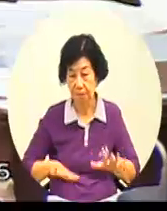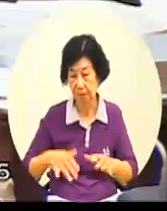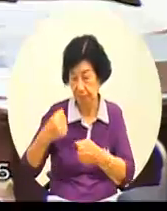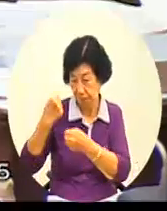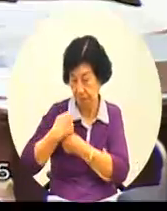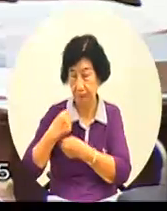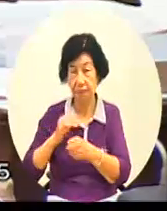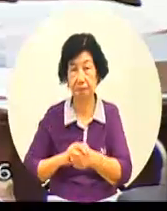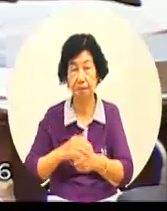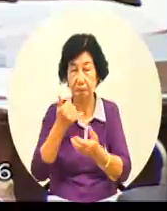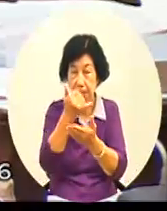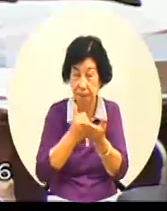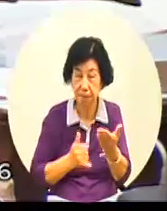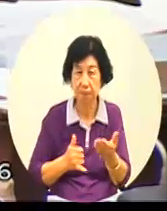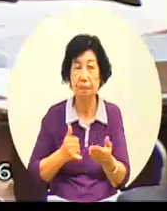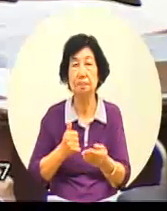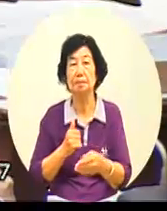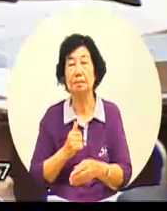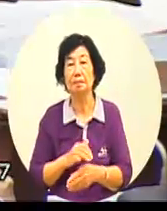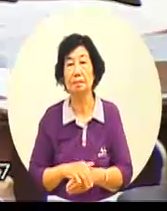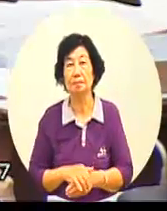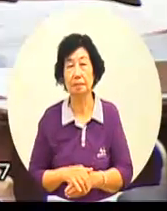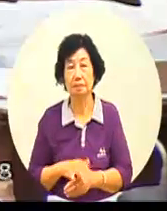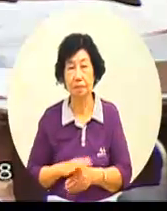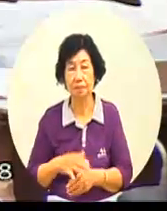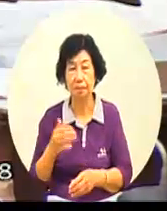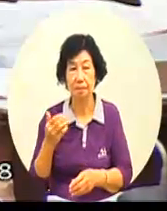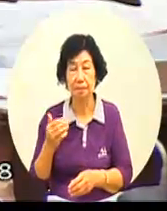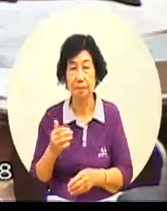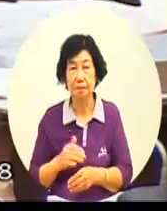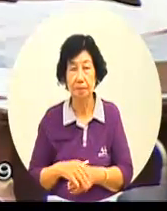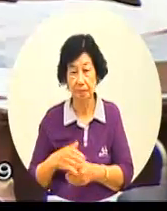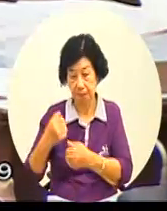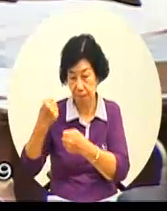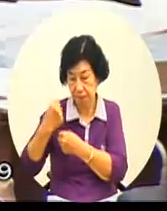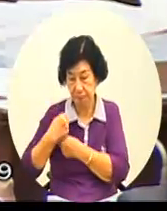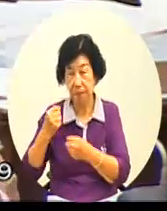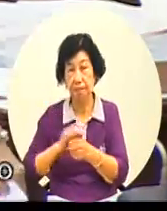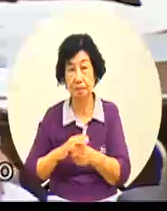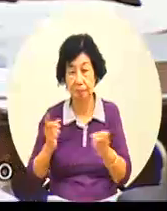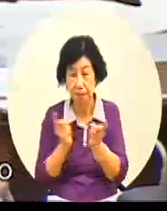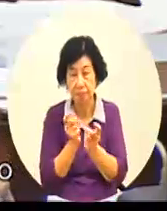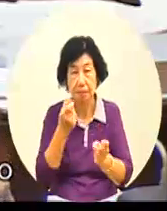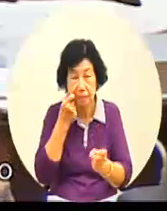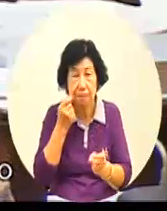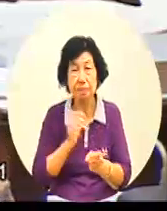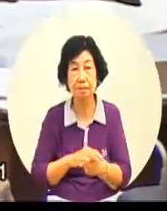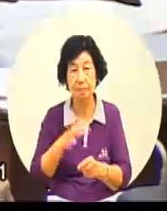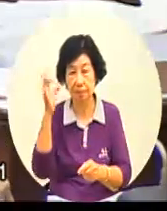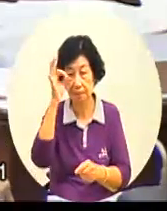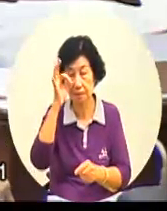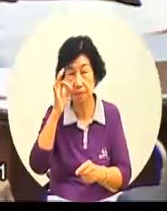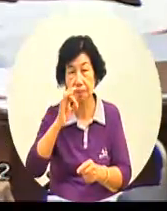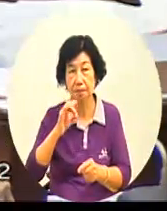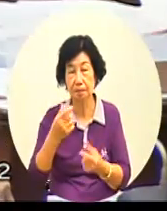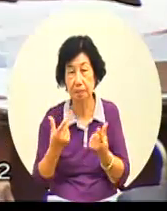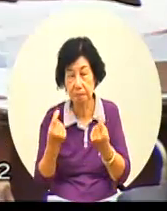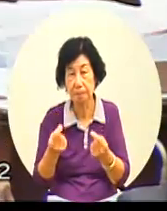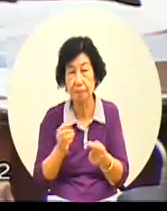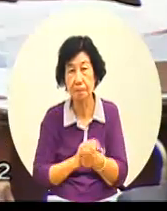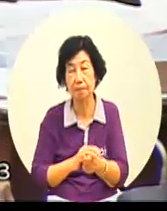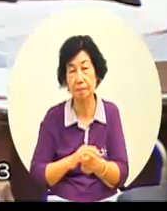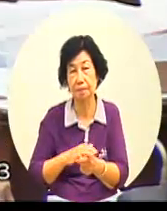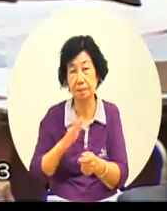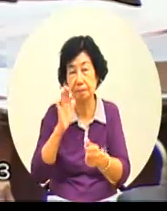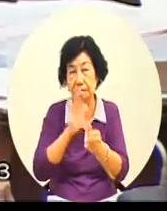退伍的吼，那是职业军人啦，拄到困难也是找我们殡仪局啦吼，但是呢，